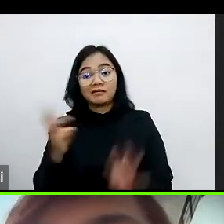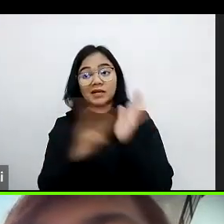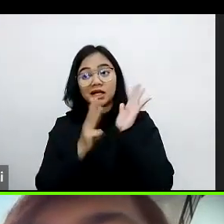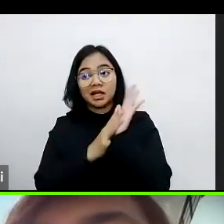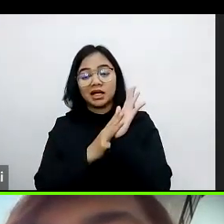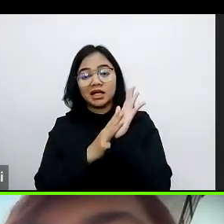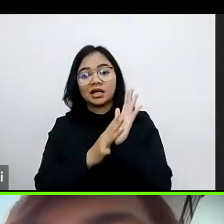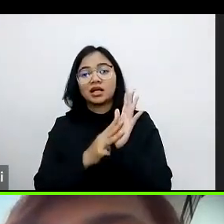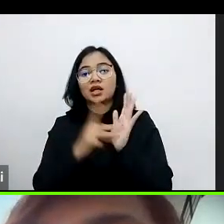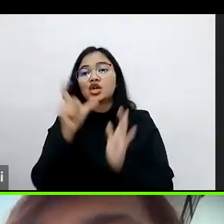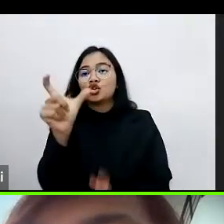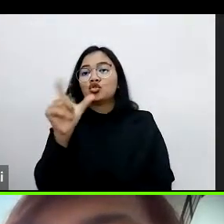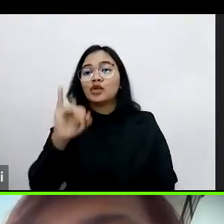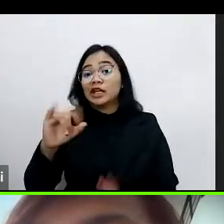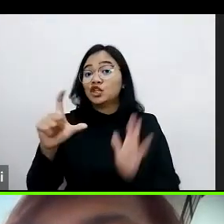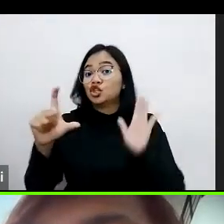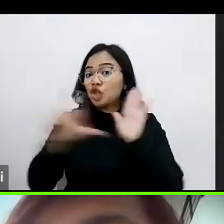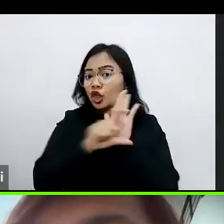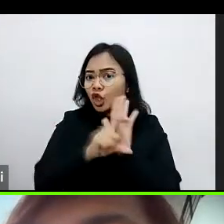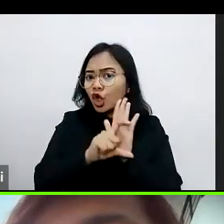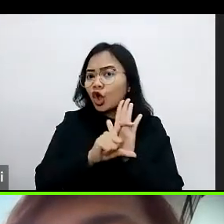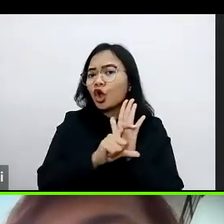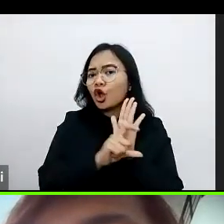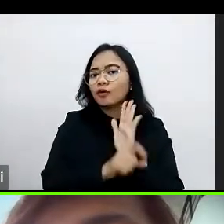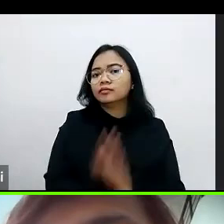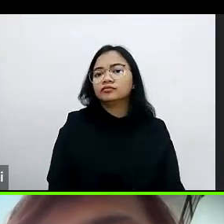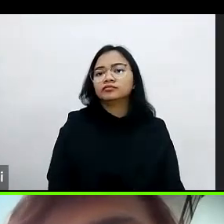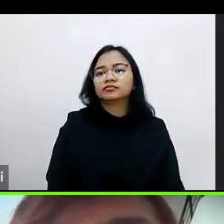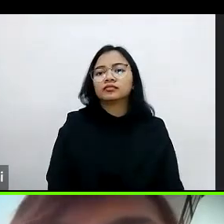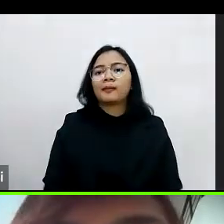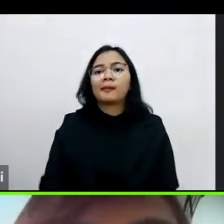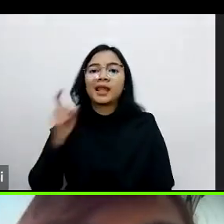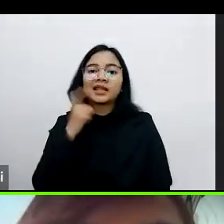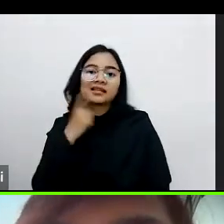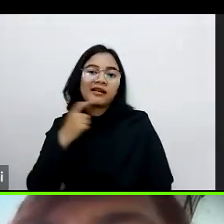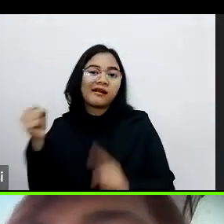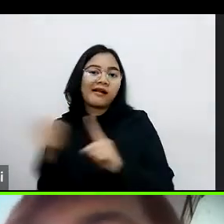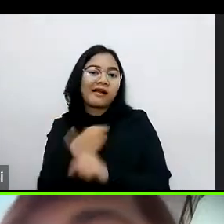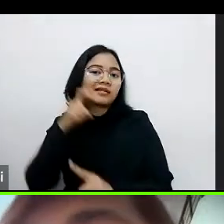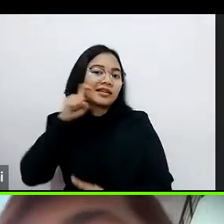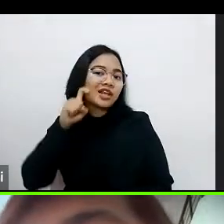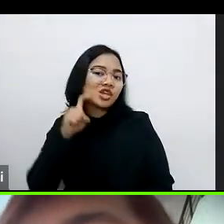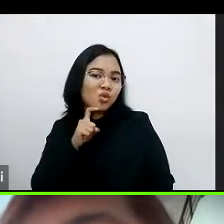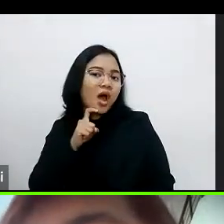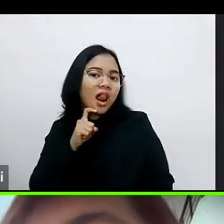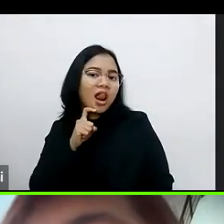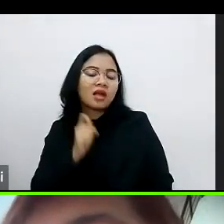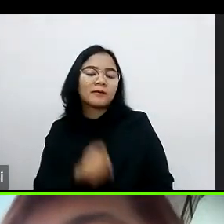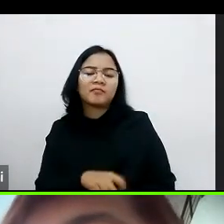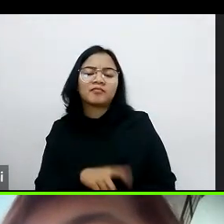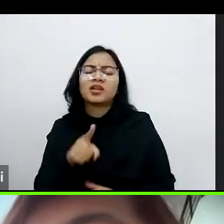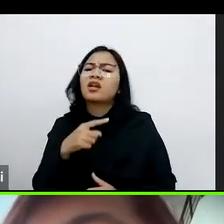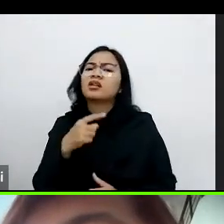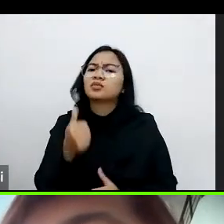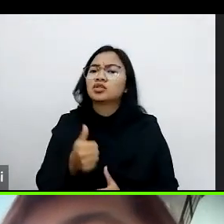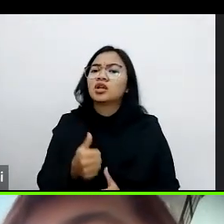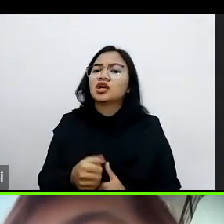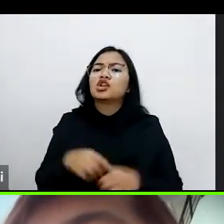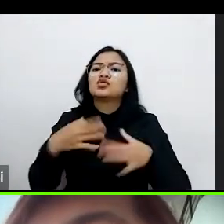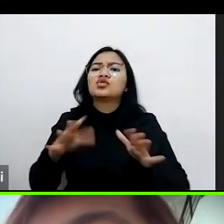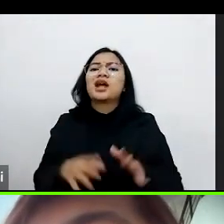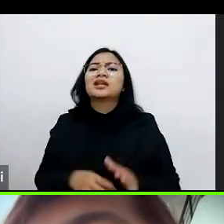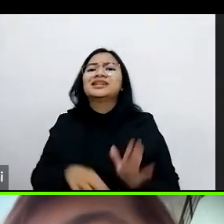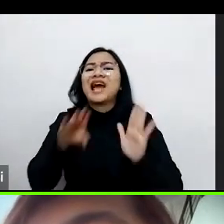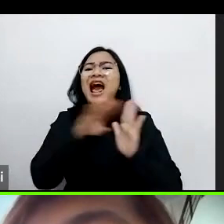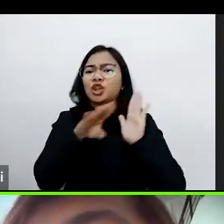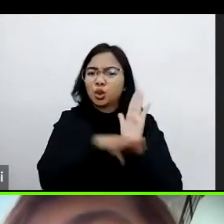UI saja misalnya tentang kekerasan seksual gitu ya, sebenarnya kan ini sudah diatur juga gitu dalam